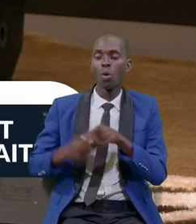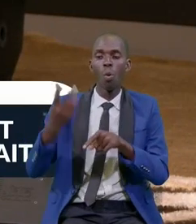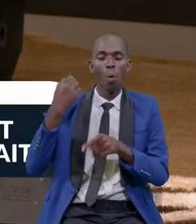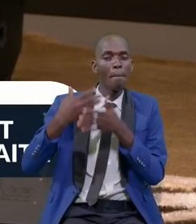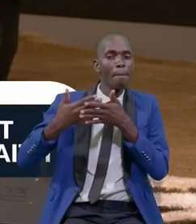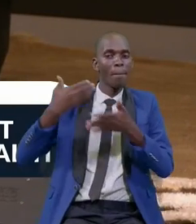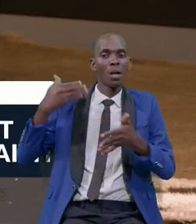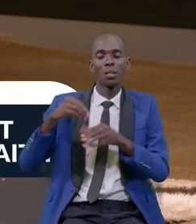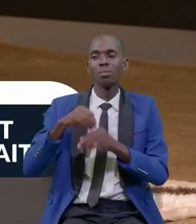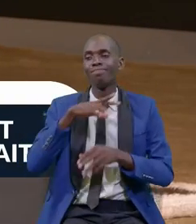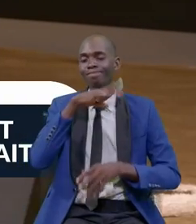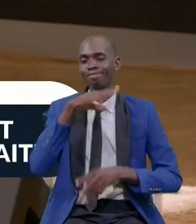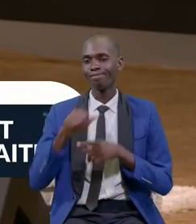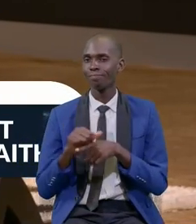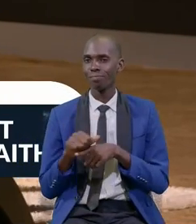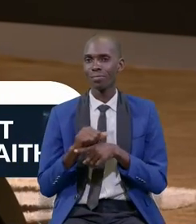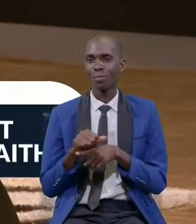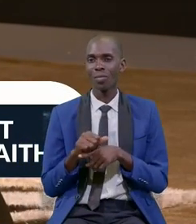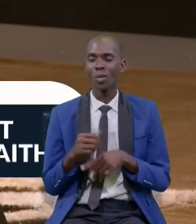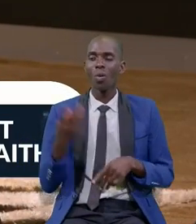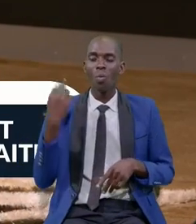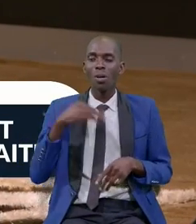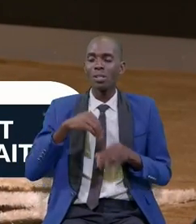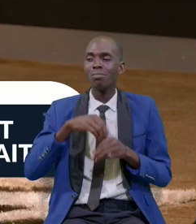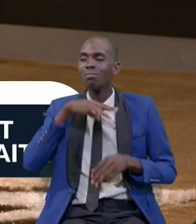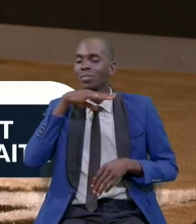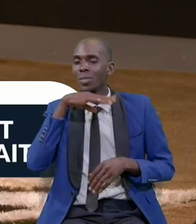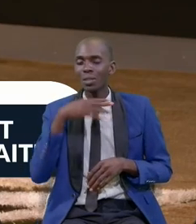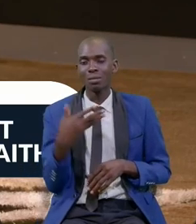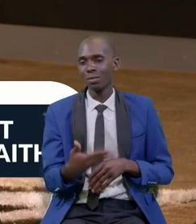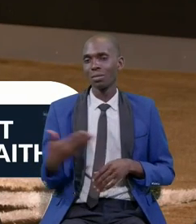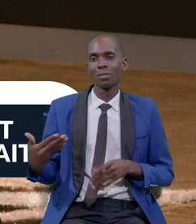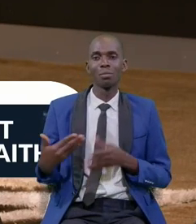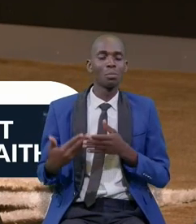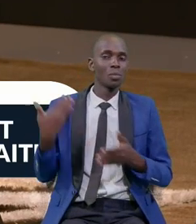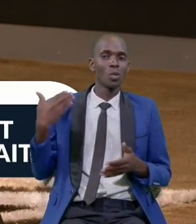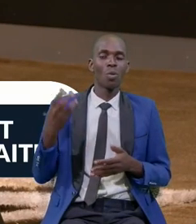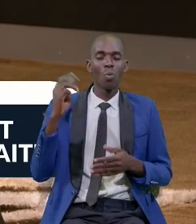elle s'était habituée à la corruption, elle était